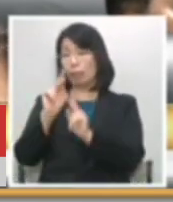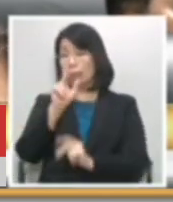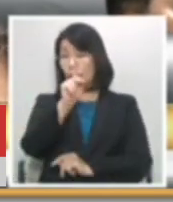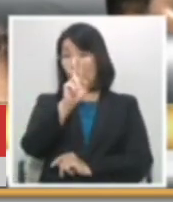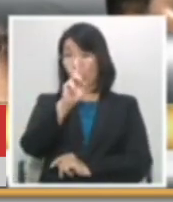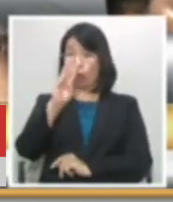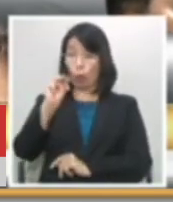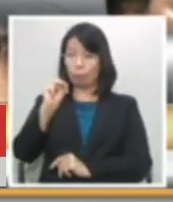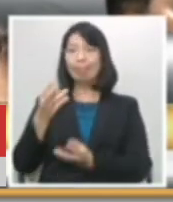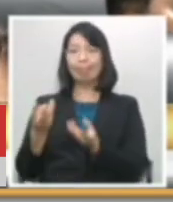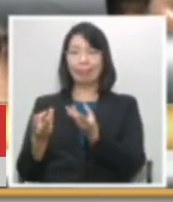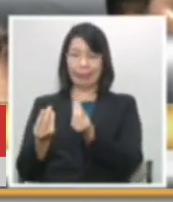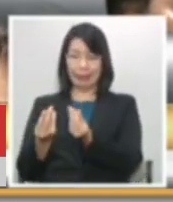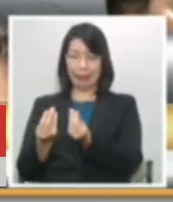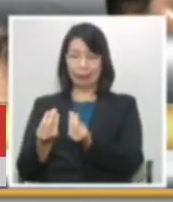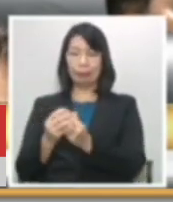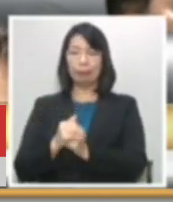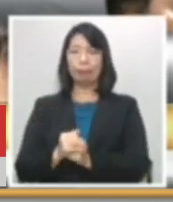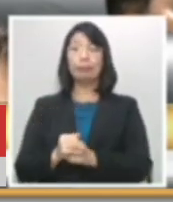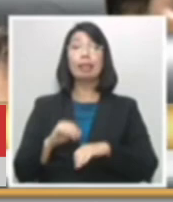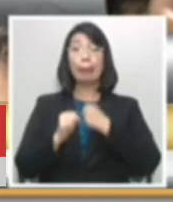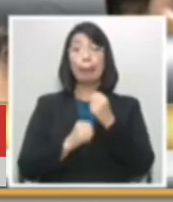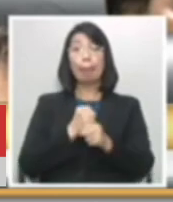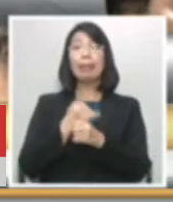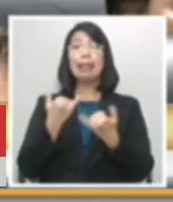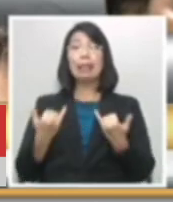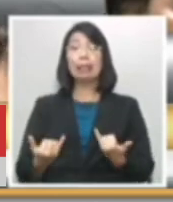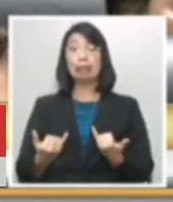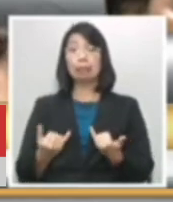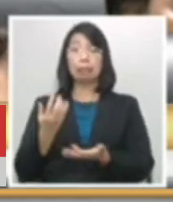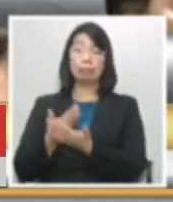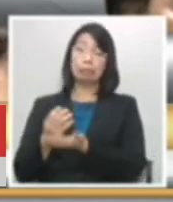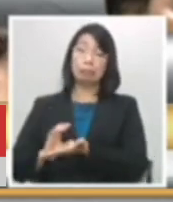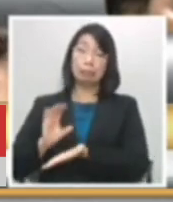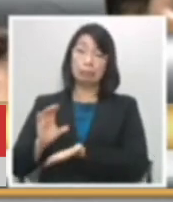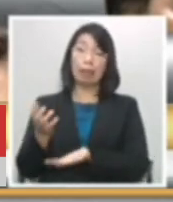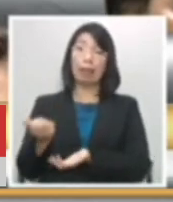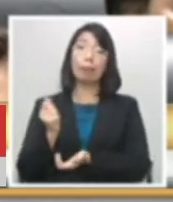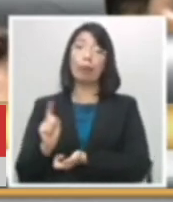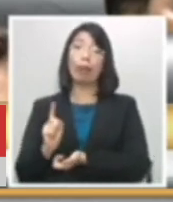กรมที่ดินวันปีนี้ได้งบประมาณ